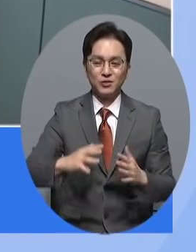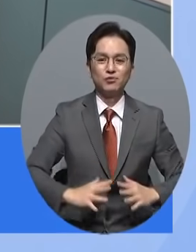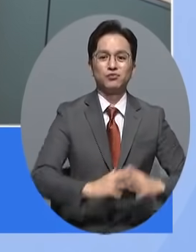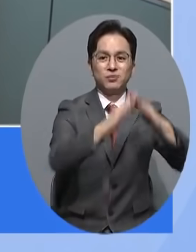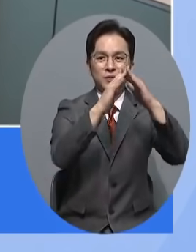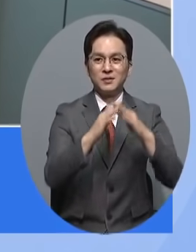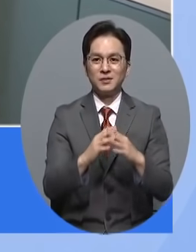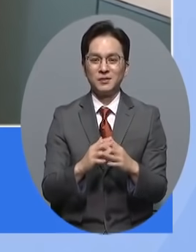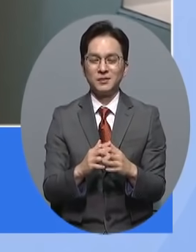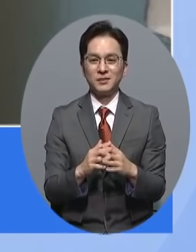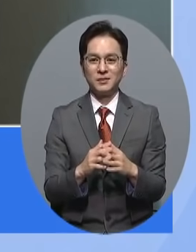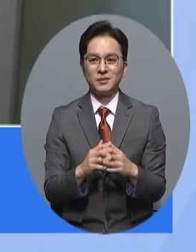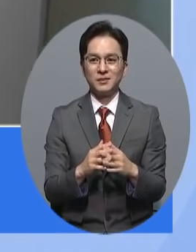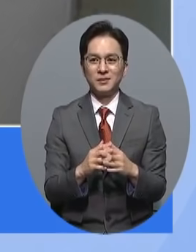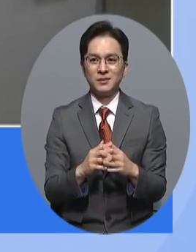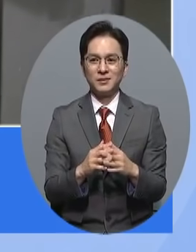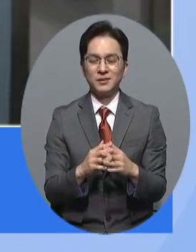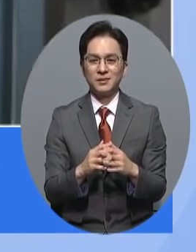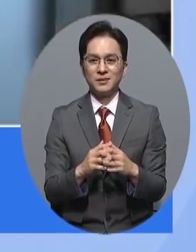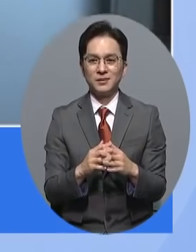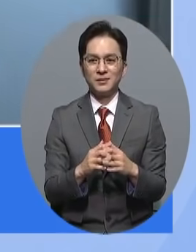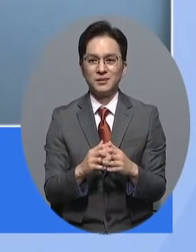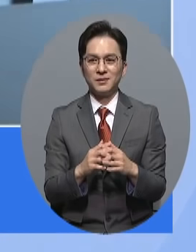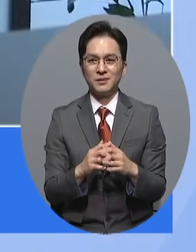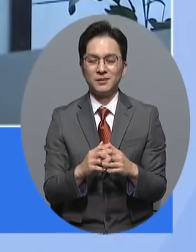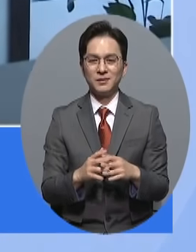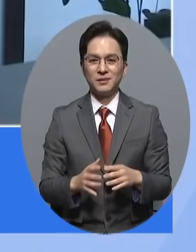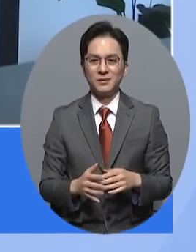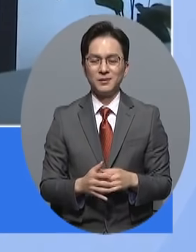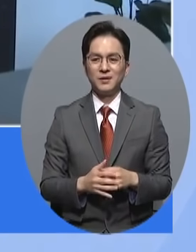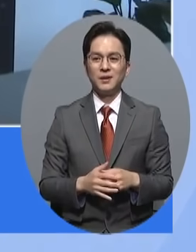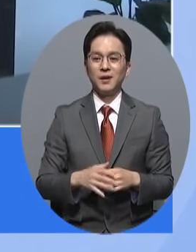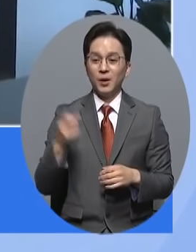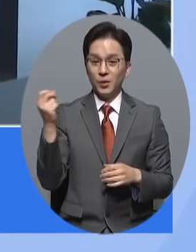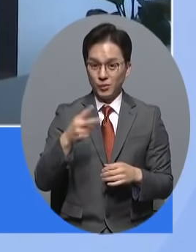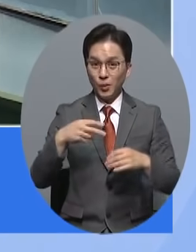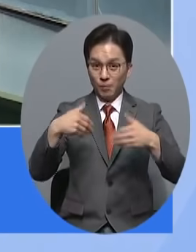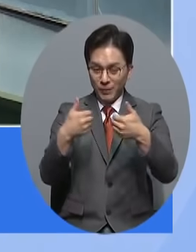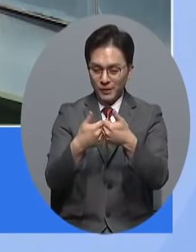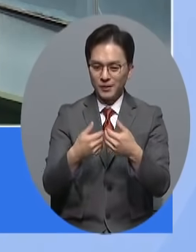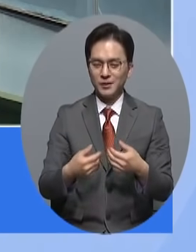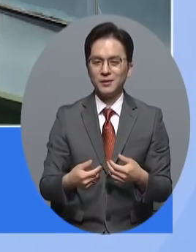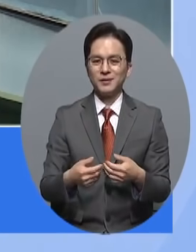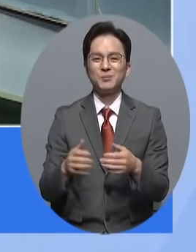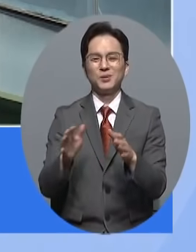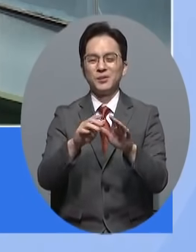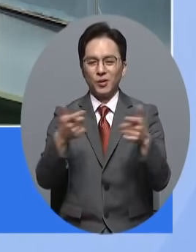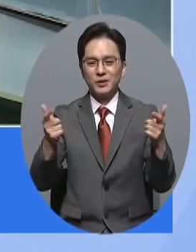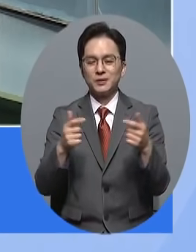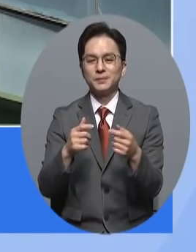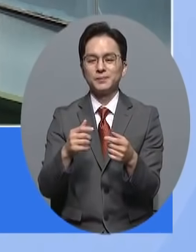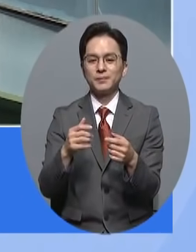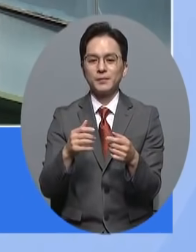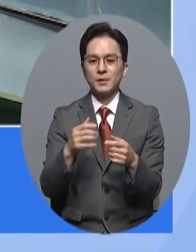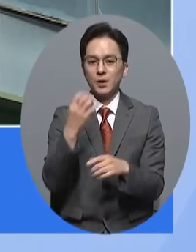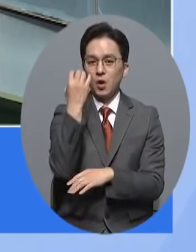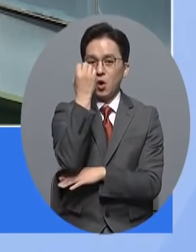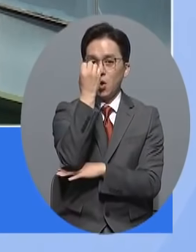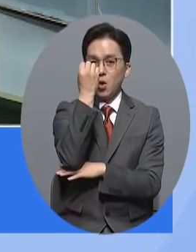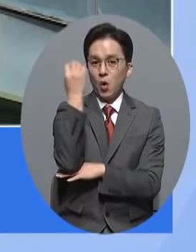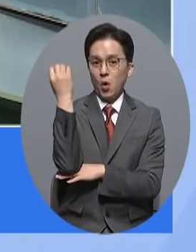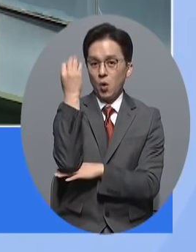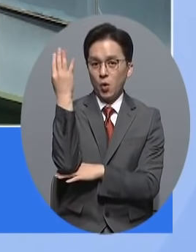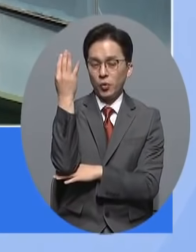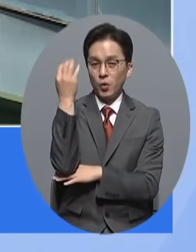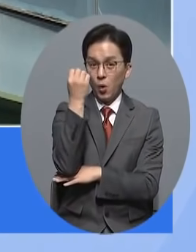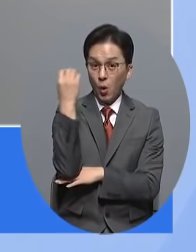그러면 날려버리는 이 손해가 또 누구에게 이득으로 간 거 아니겠습니까? 저는 언론 보도로 인해 언론이 취재로 이 정도까지